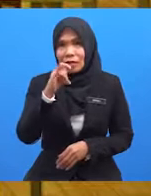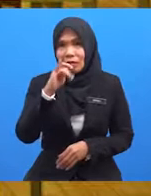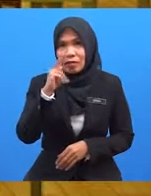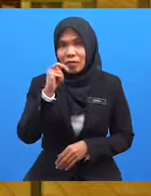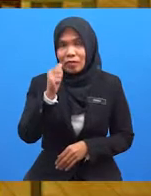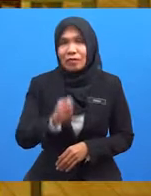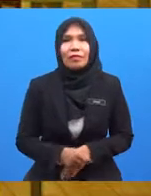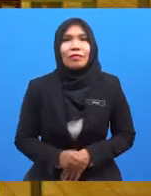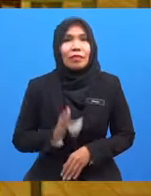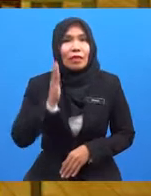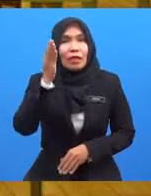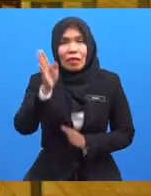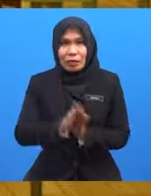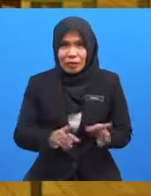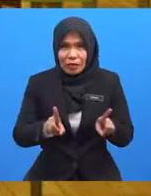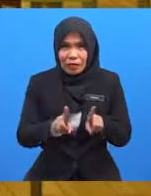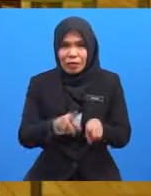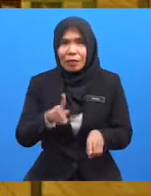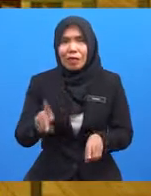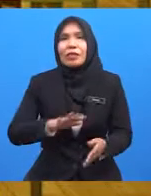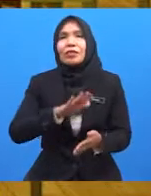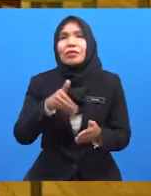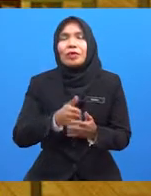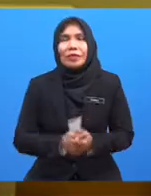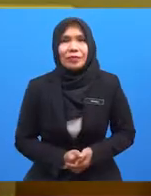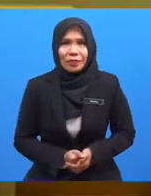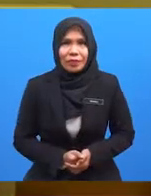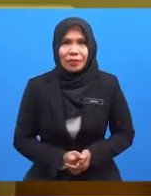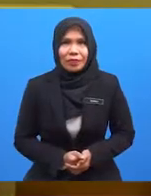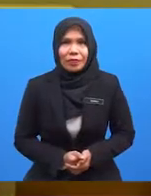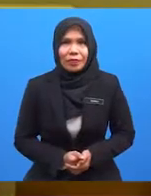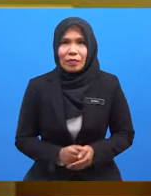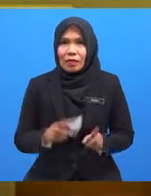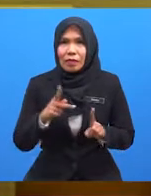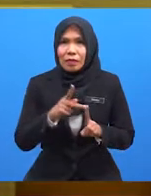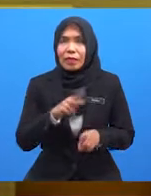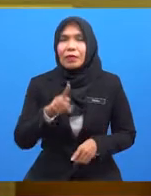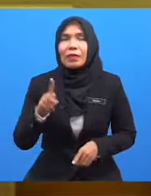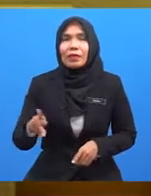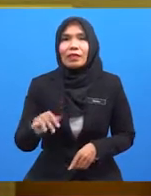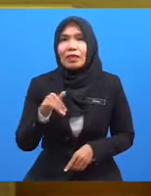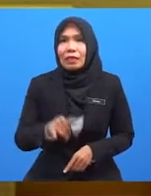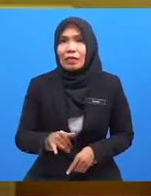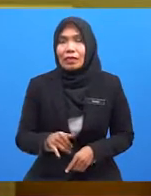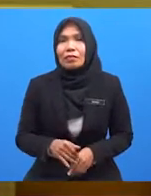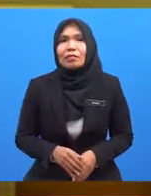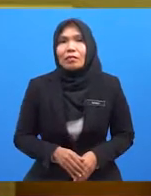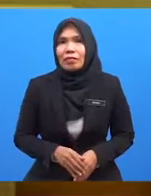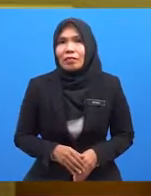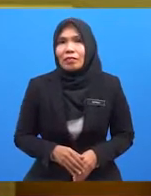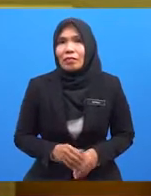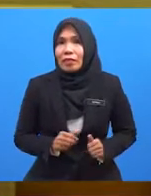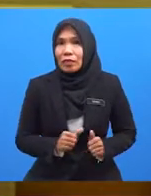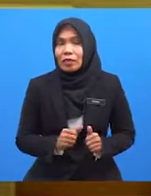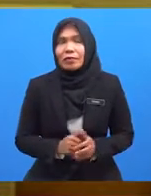bersama pelajar sekalian untuk pembelajaran seterusnya. Kepada pelajar-pelajar yang mengikuti sesi pembelajaran bersama